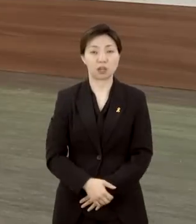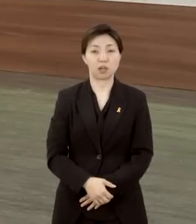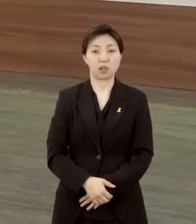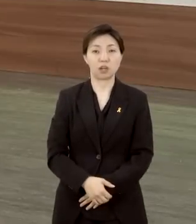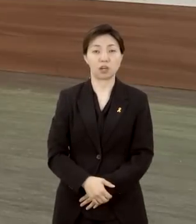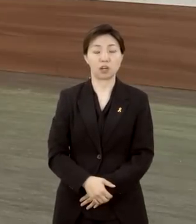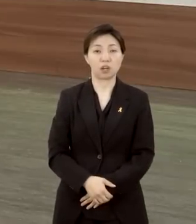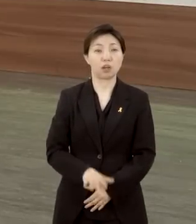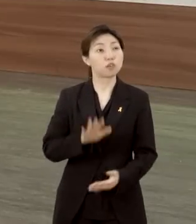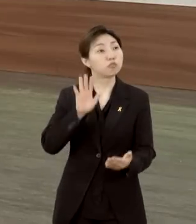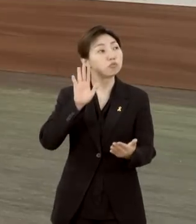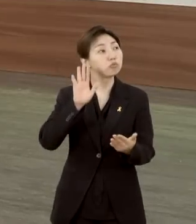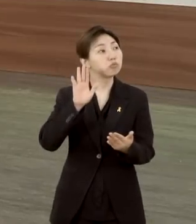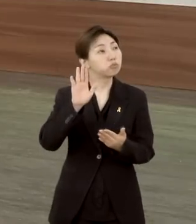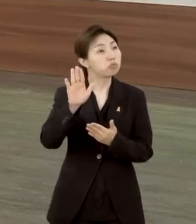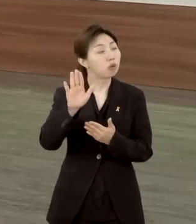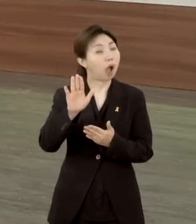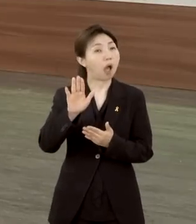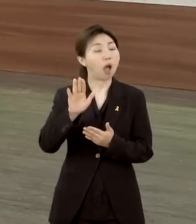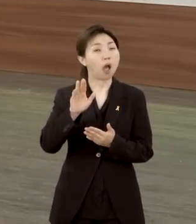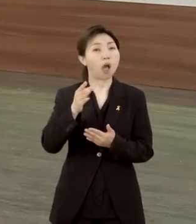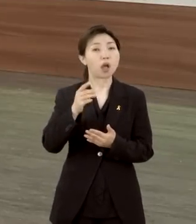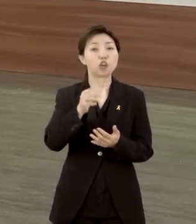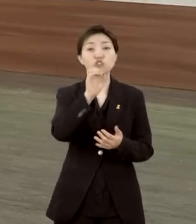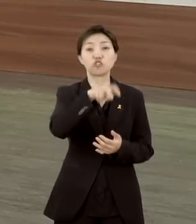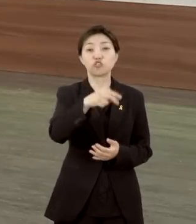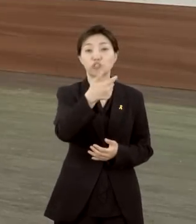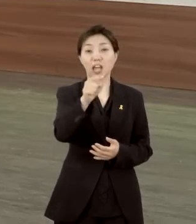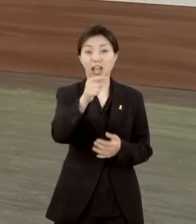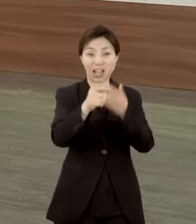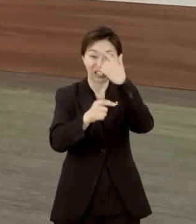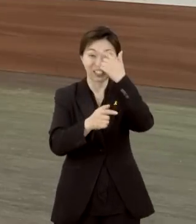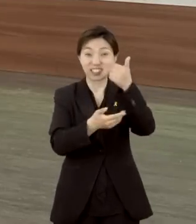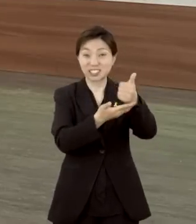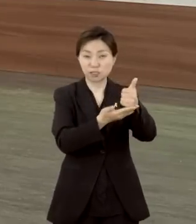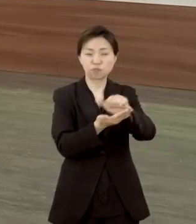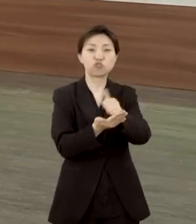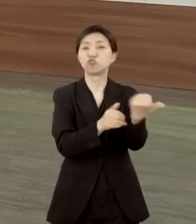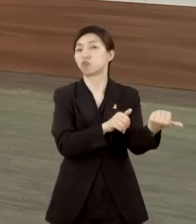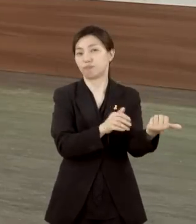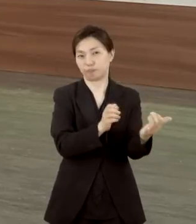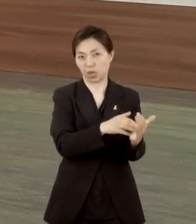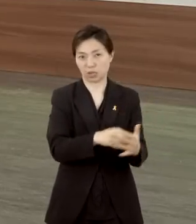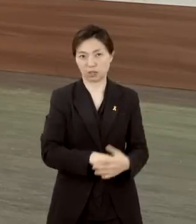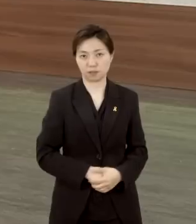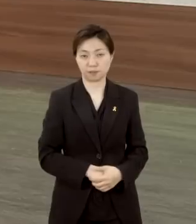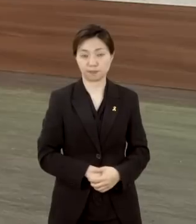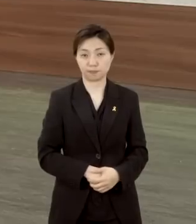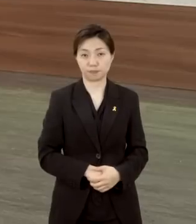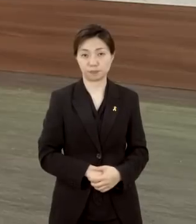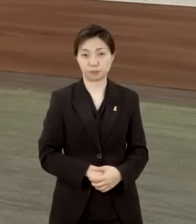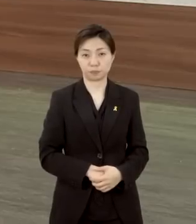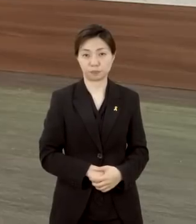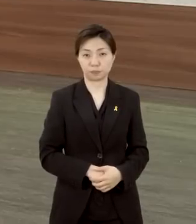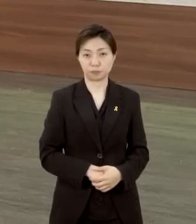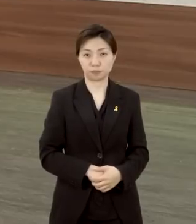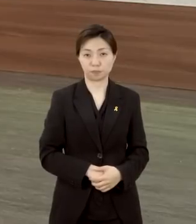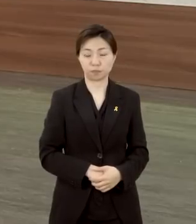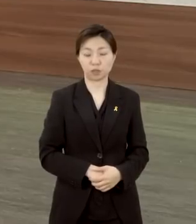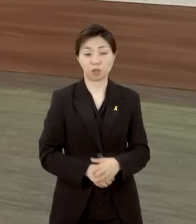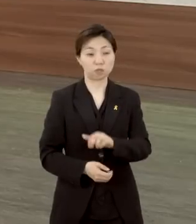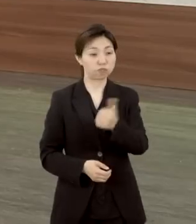그리고 얼마 후에 그 윤아 스님이 세상을 떠나셨대요 유나스미 목숨이 탁